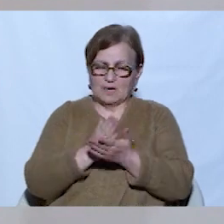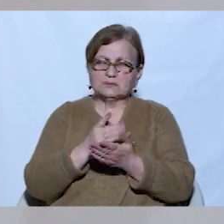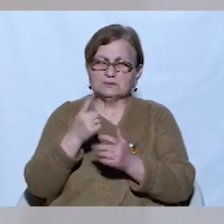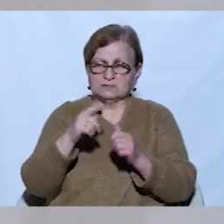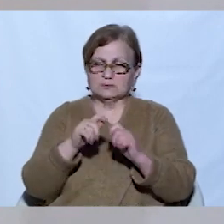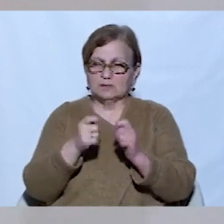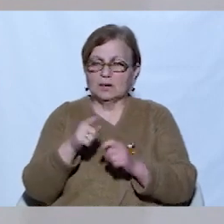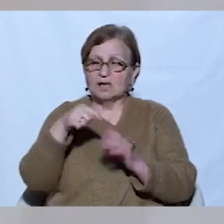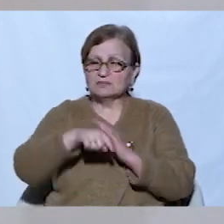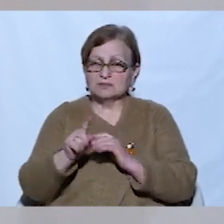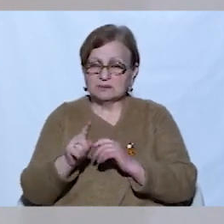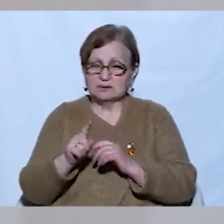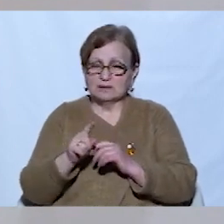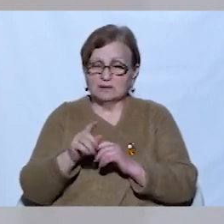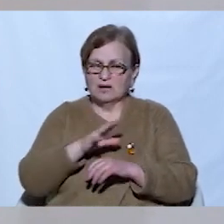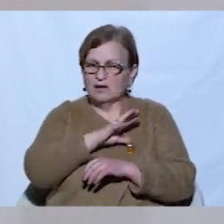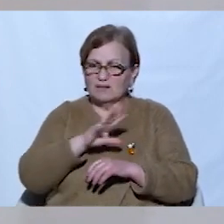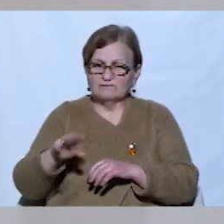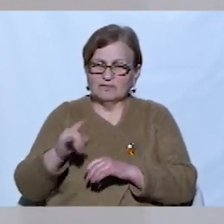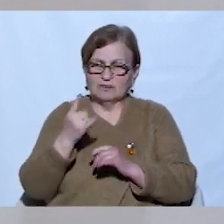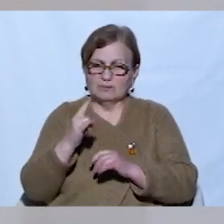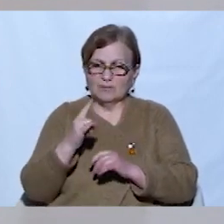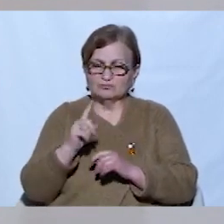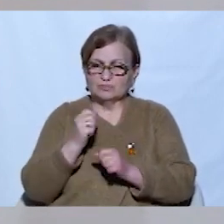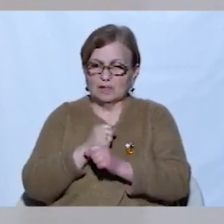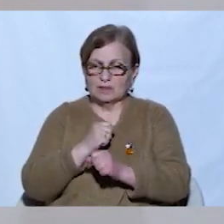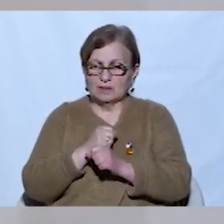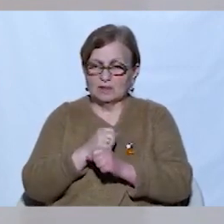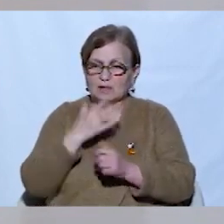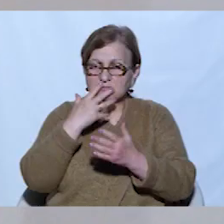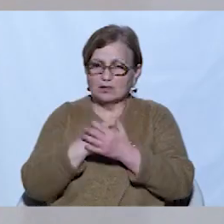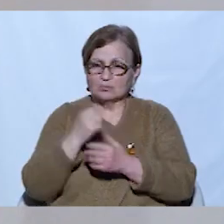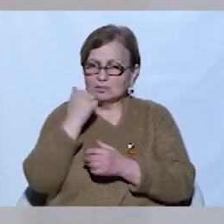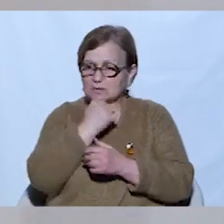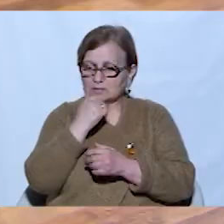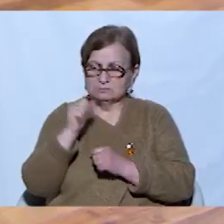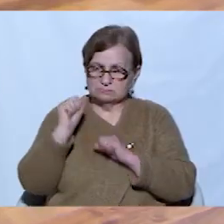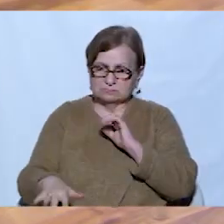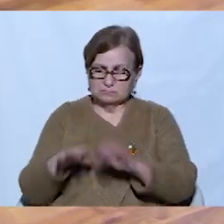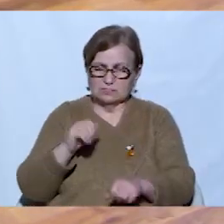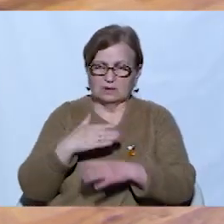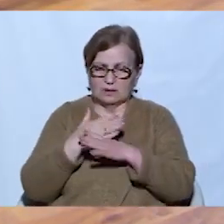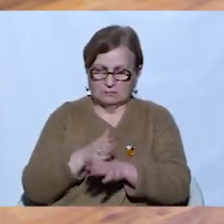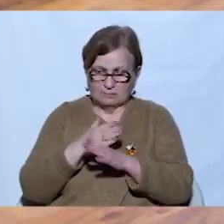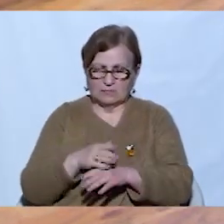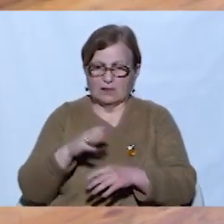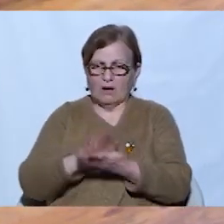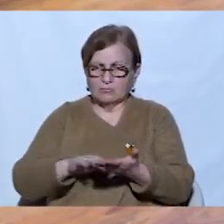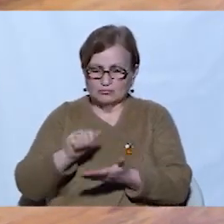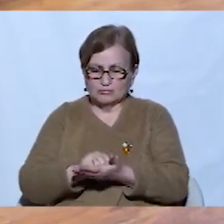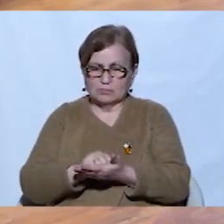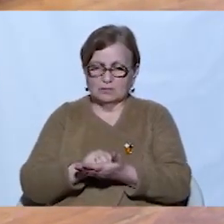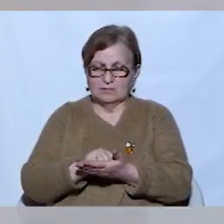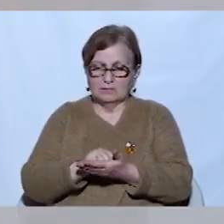ერთ-ერთი, რა იგულისხმება ამაში და თითქმის ყველა ბავშვი შეიძლება აკეთებდეს, ხო, საკუთარი ნივთების ძირდაყრა, გატეხვა, გაფუჭება.